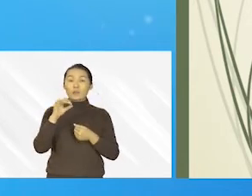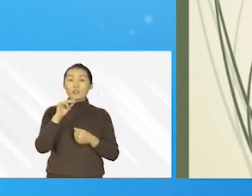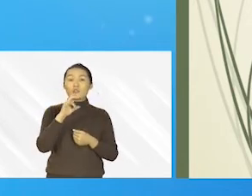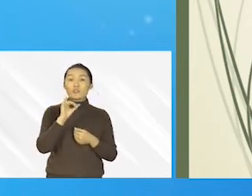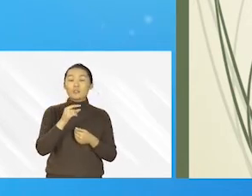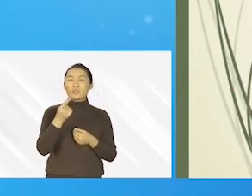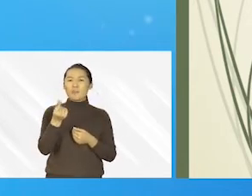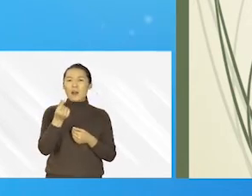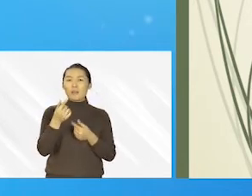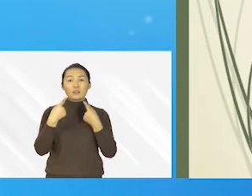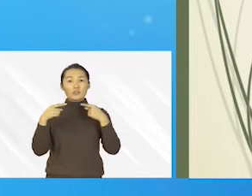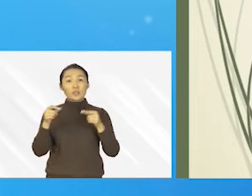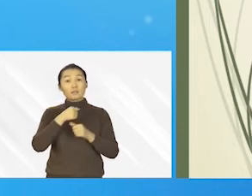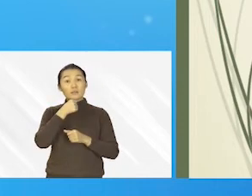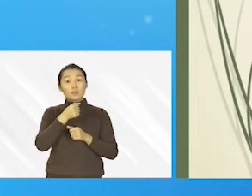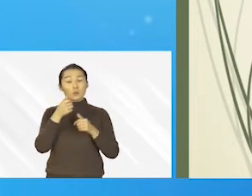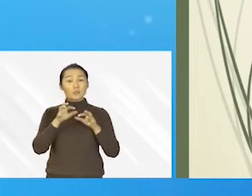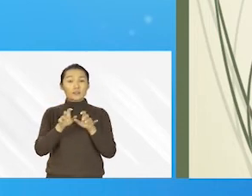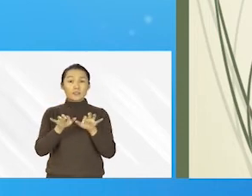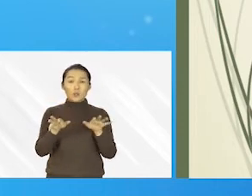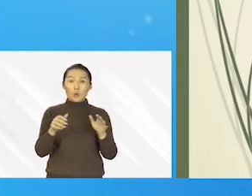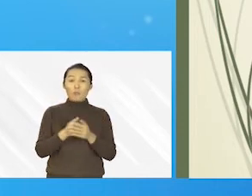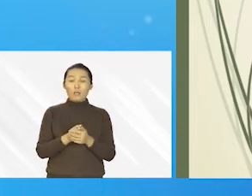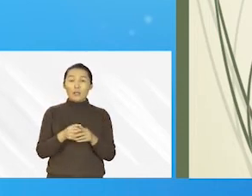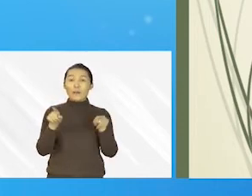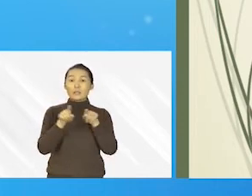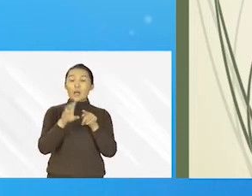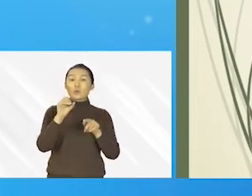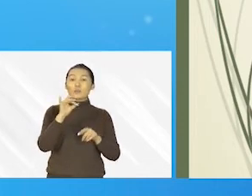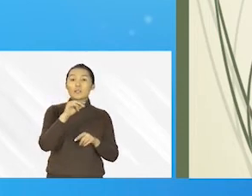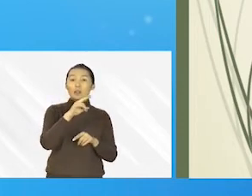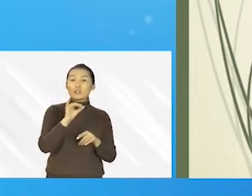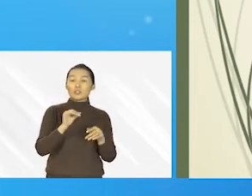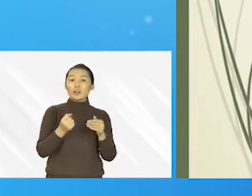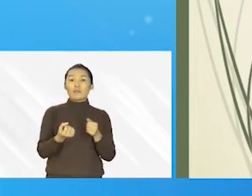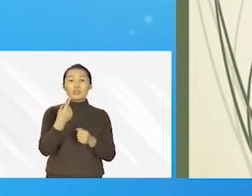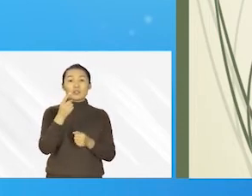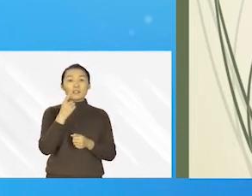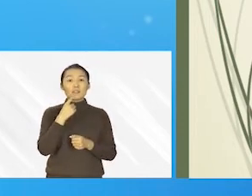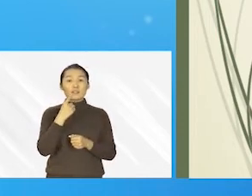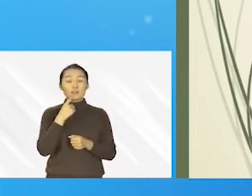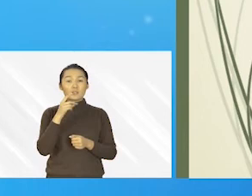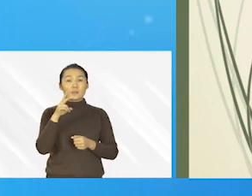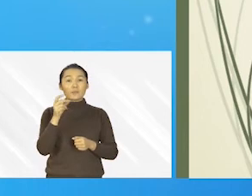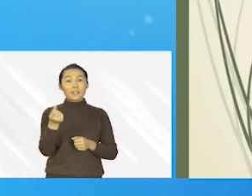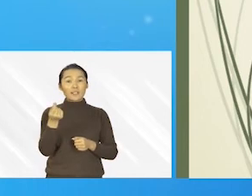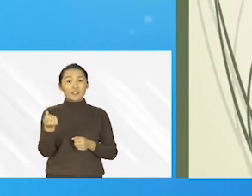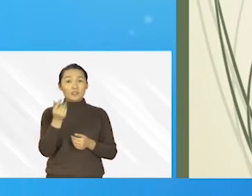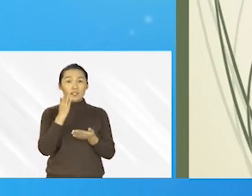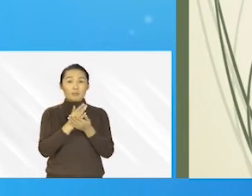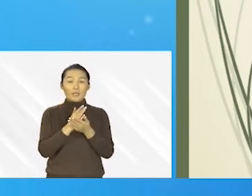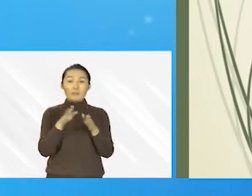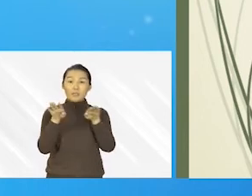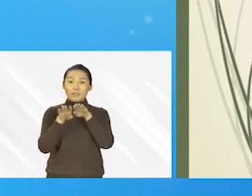мало отличаются от взрослых насекомых. Так, у саранчи вышедшая из яйца личинка имеет по сравнению